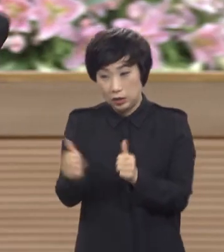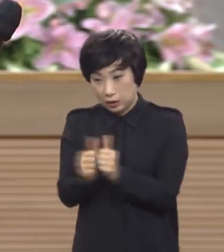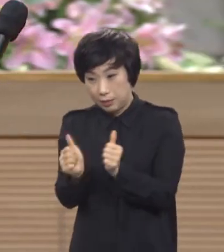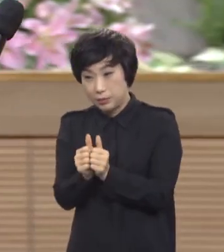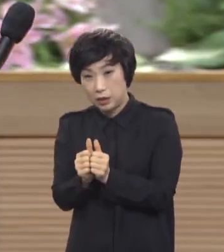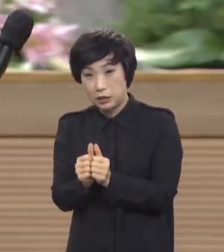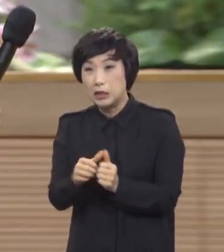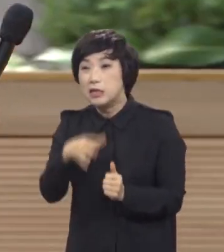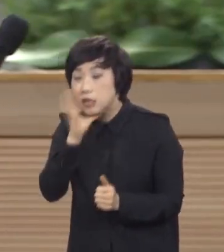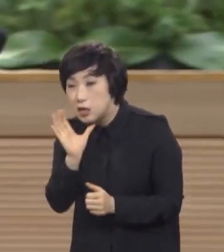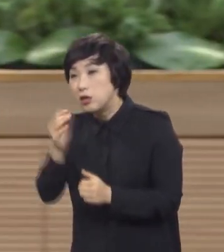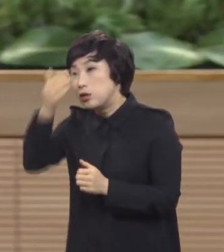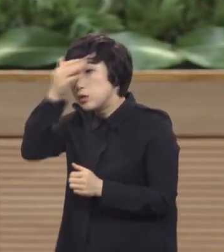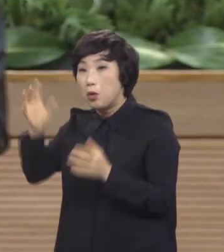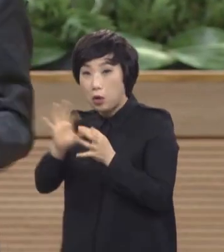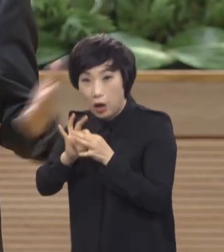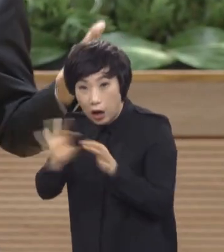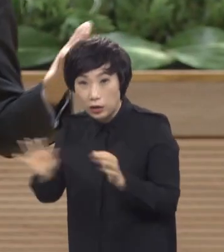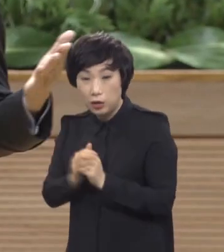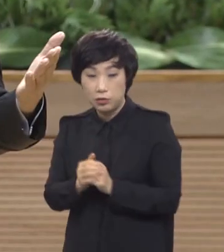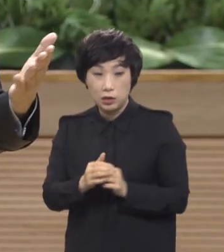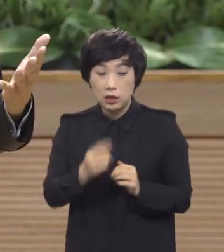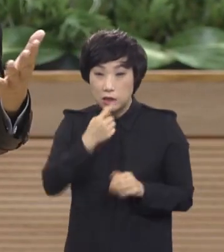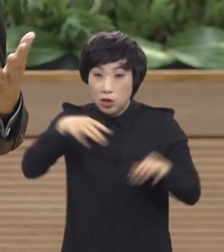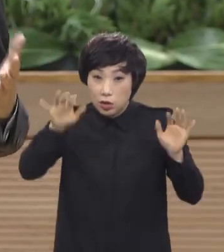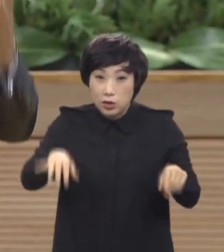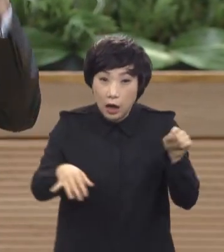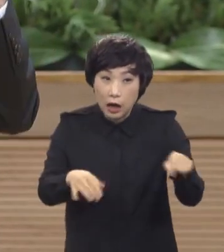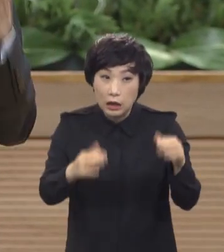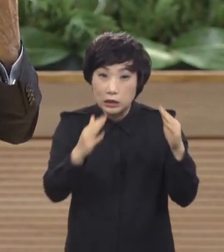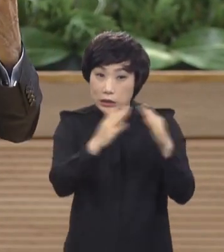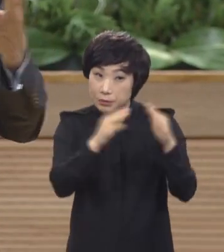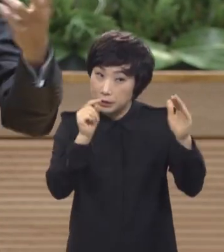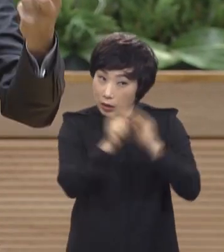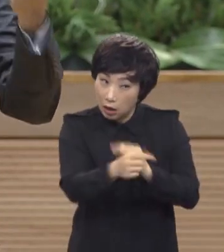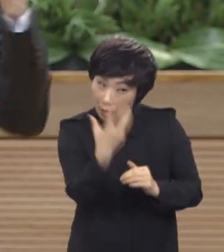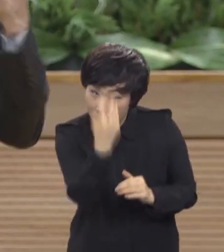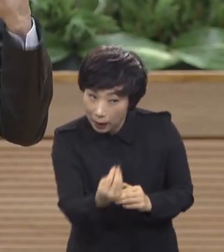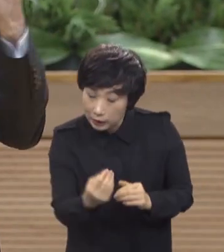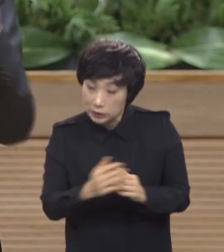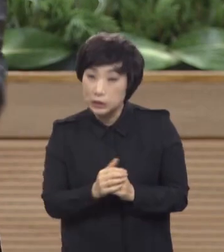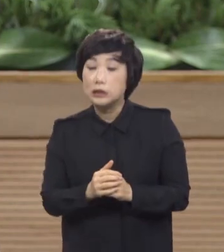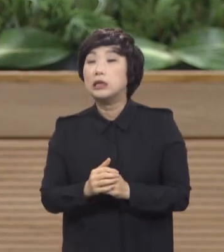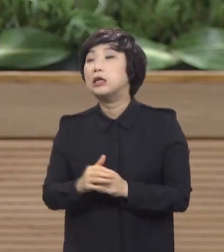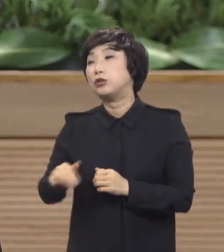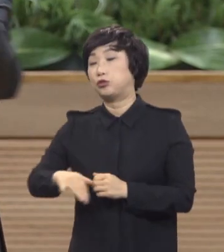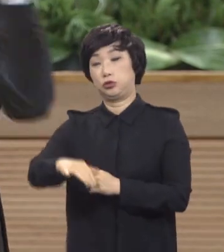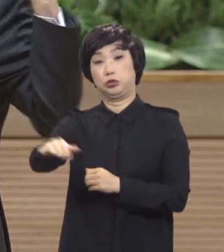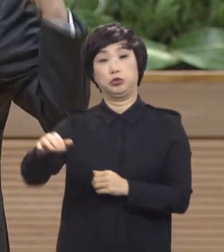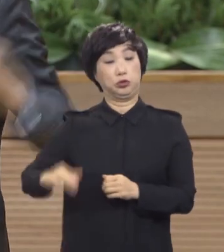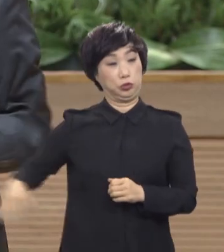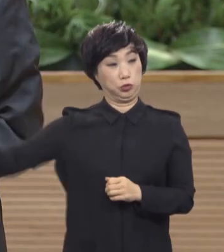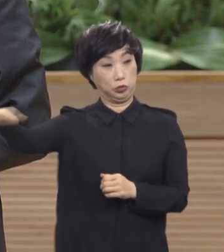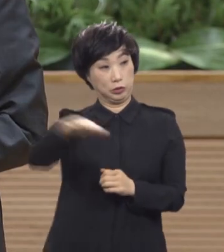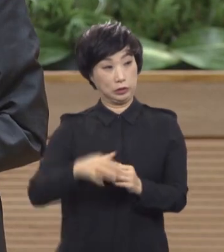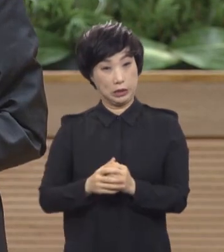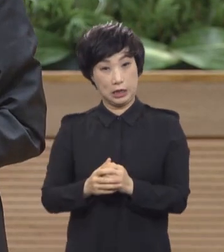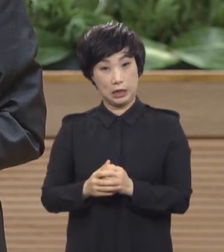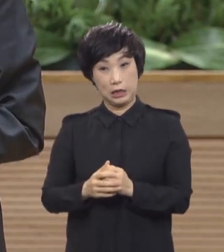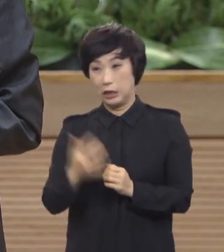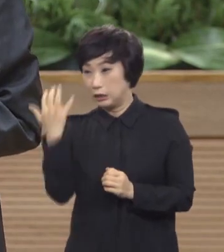노소하고 그 천사가 아주 천사를 윤관하게 했으니 그럴 일이 되노라